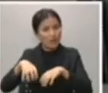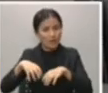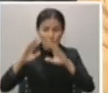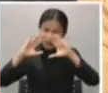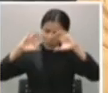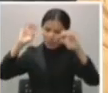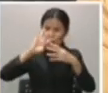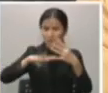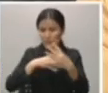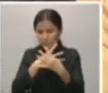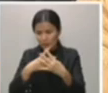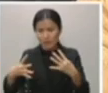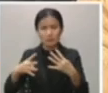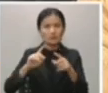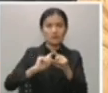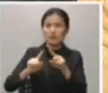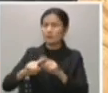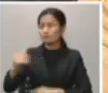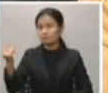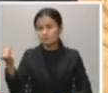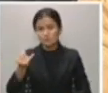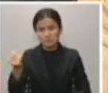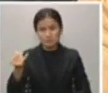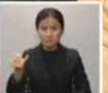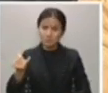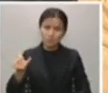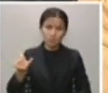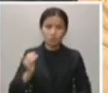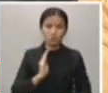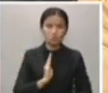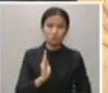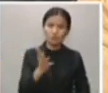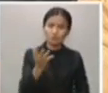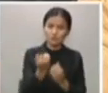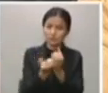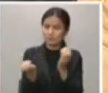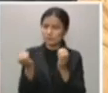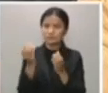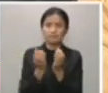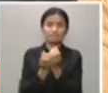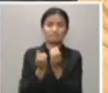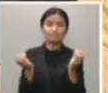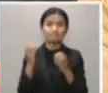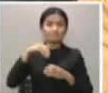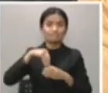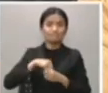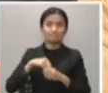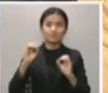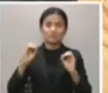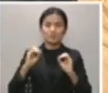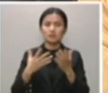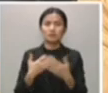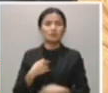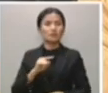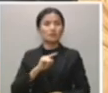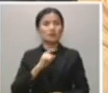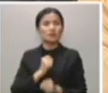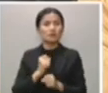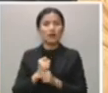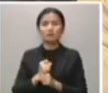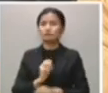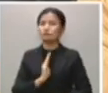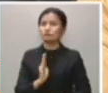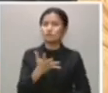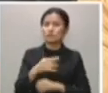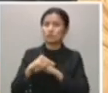รงล้มเหลวไร้ประสิทธิภาพขาดคุณธรรมและจริยธรรมมีพฤติการทุจริตต่อหน้าที่ช่อฉนใ